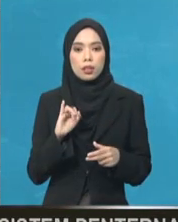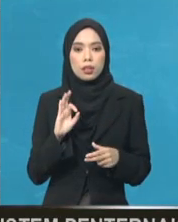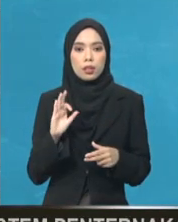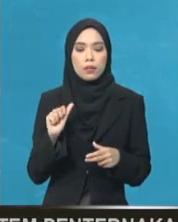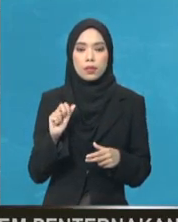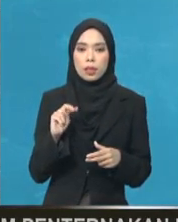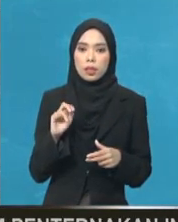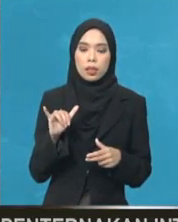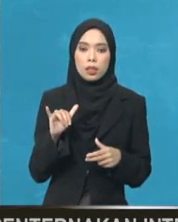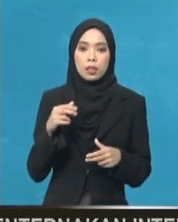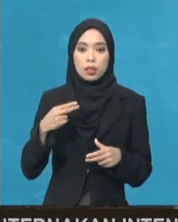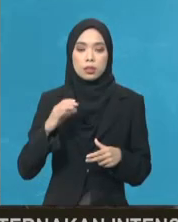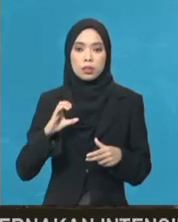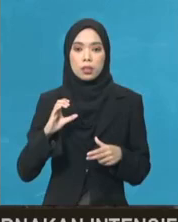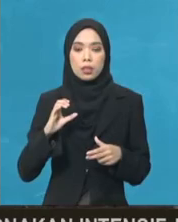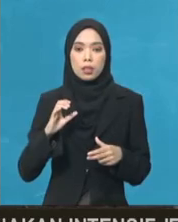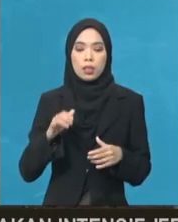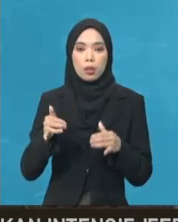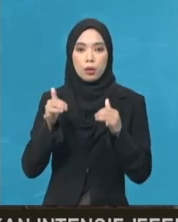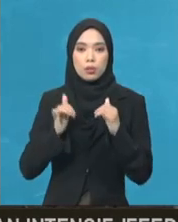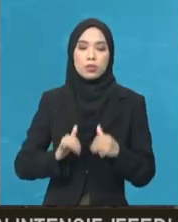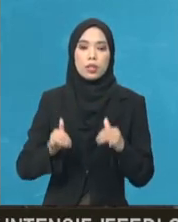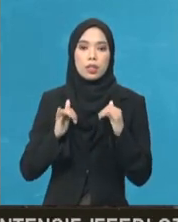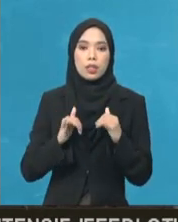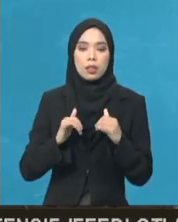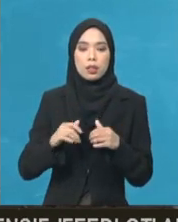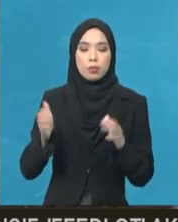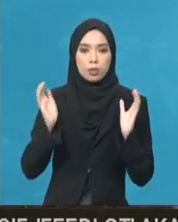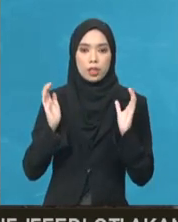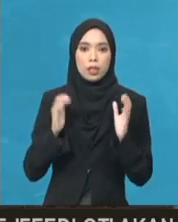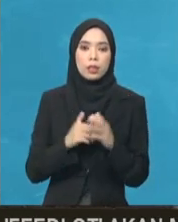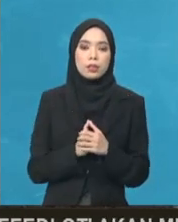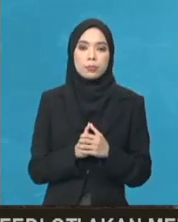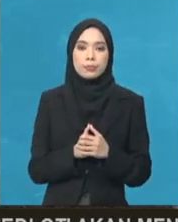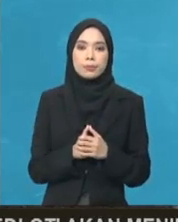and McDonald's pesuruhjaya tinggi Australia ke negara Brunei Darussalam